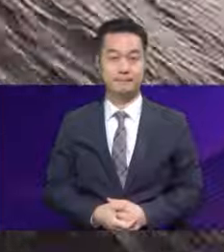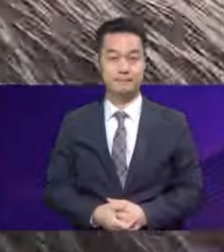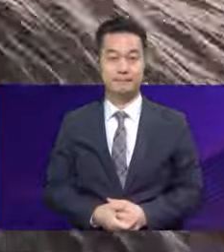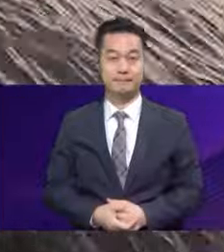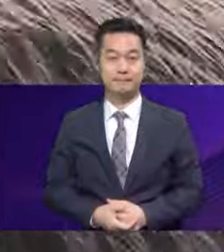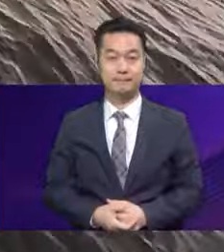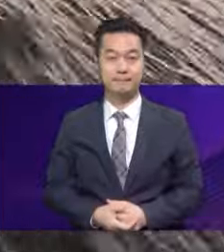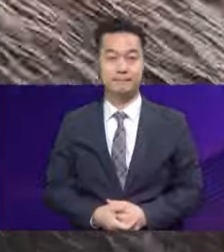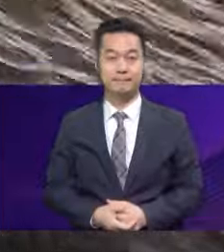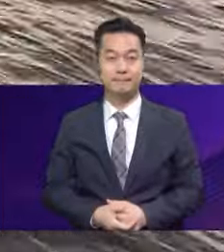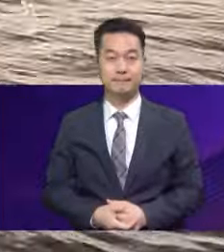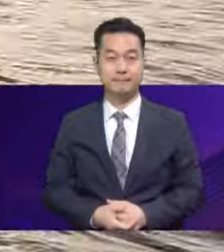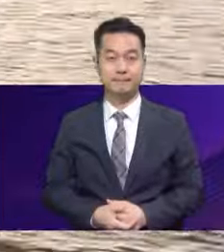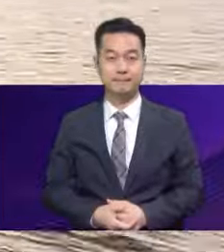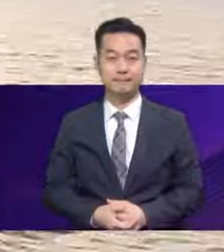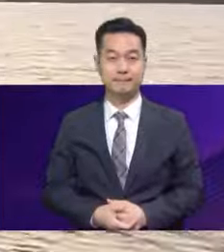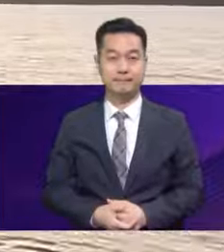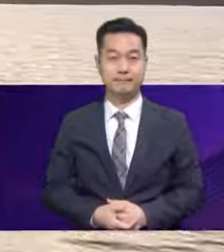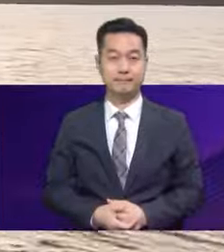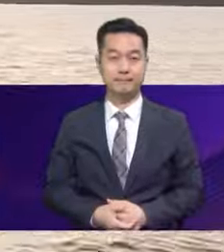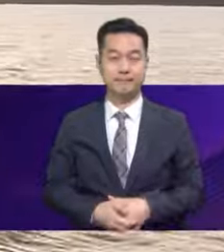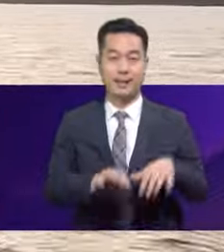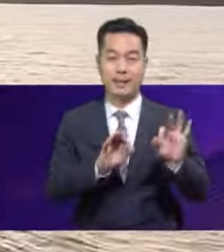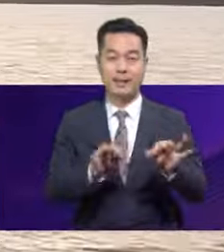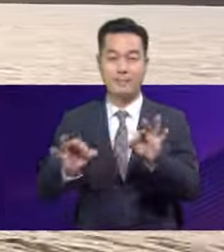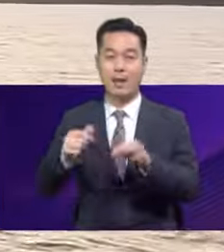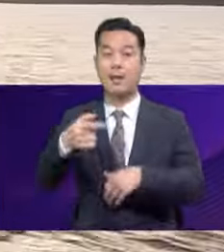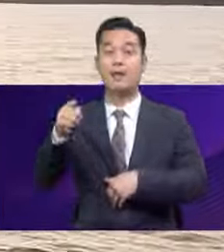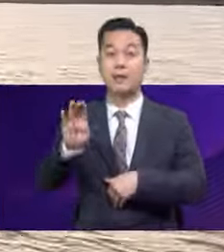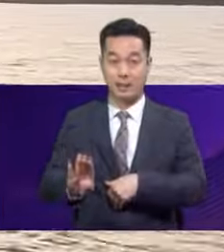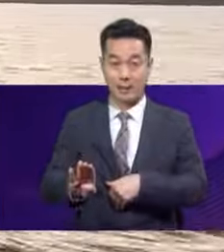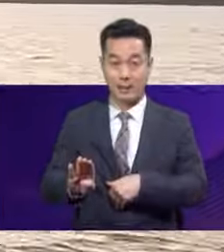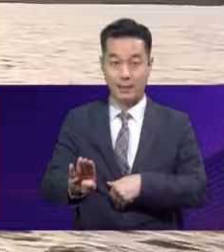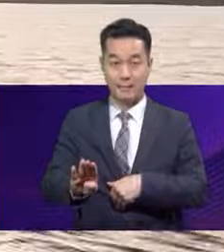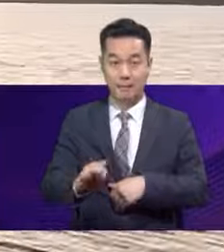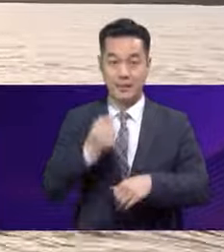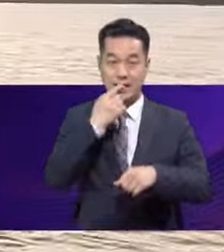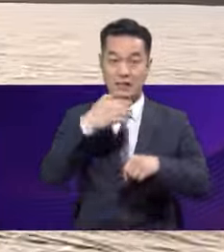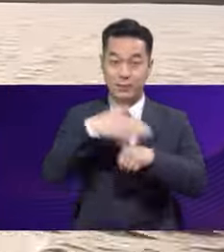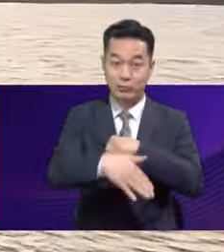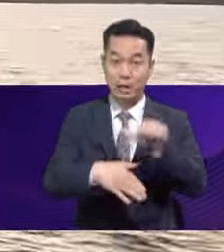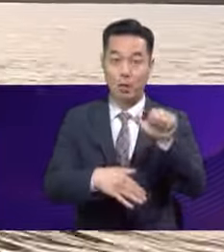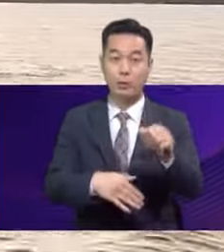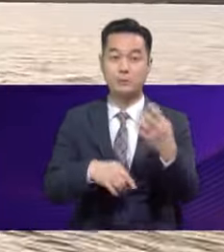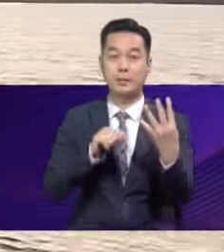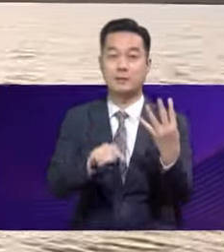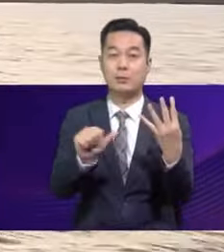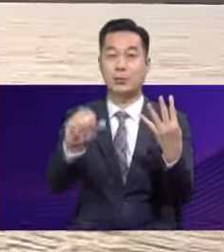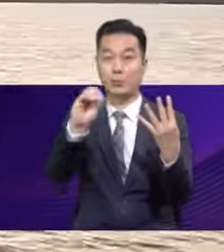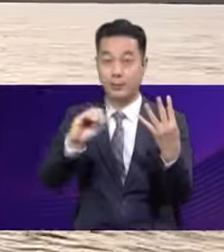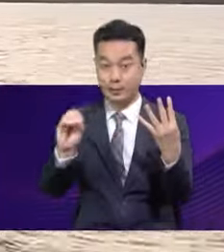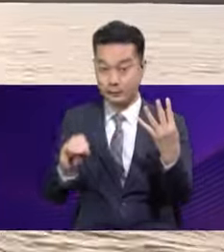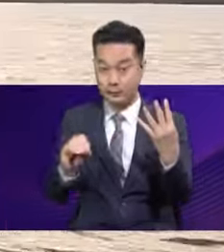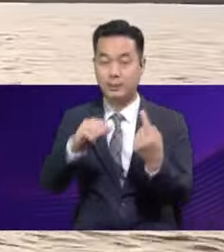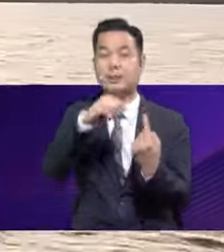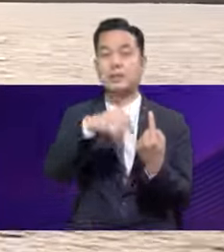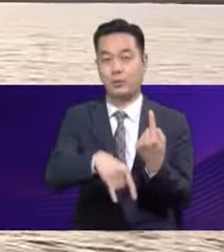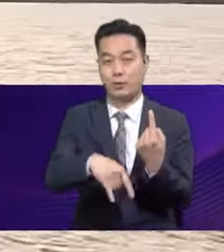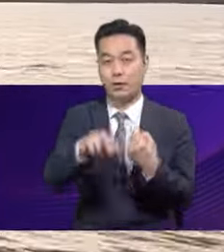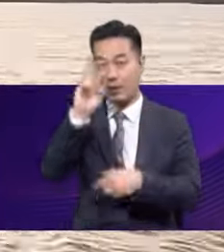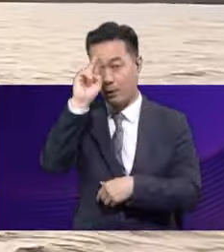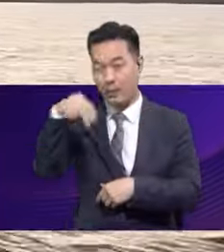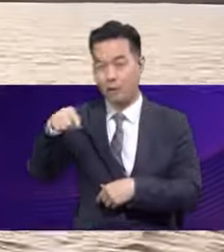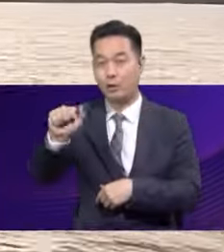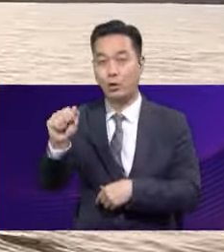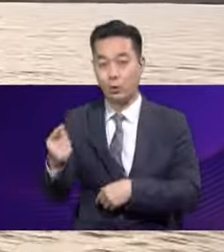낙동강 따라서 확인해 볼 지역구는 경남 김해 갑입니다. 민주당 민홍철 후보가 54.5%로 예측 1위, 국민의힘 박성호